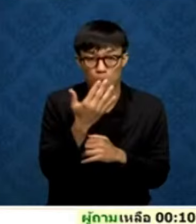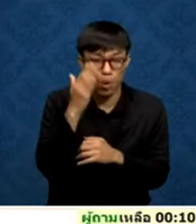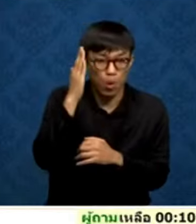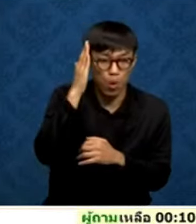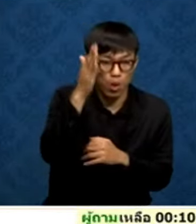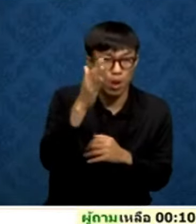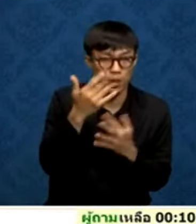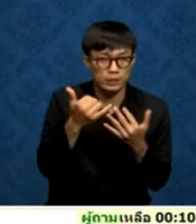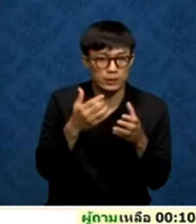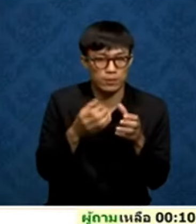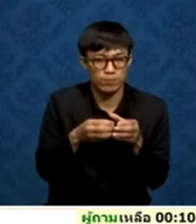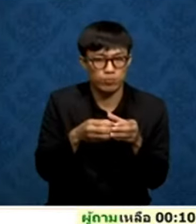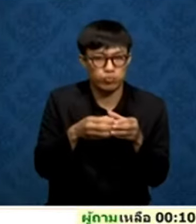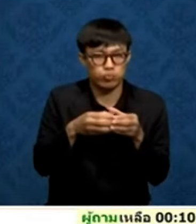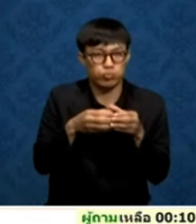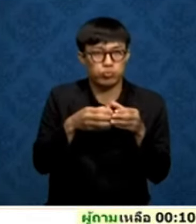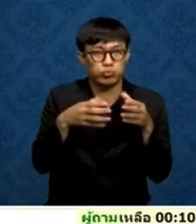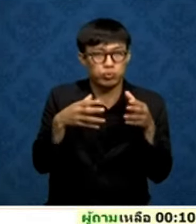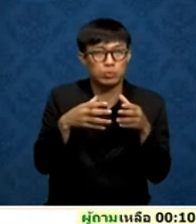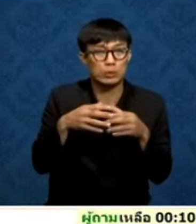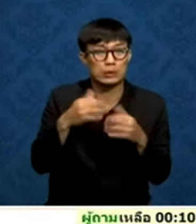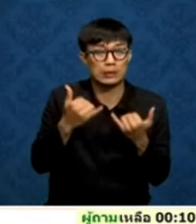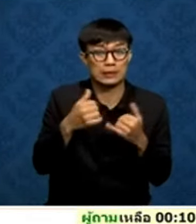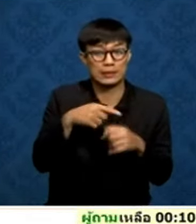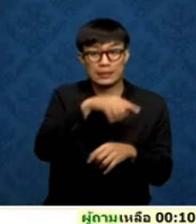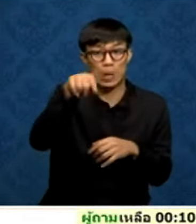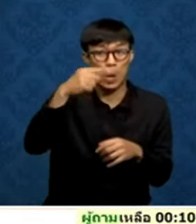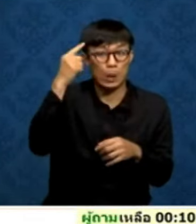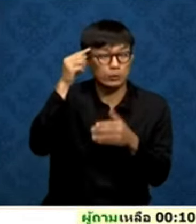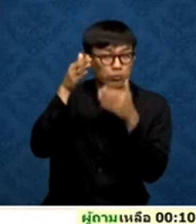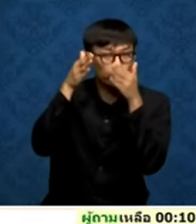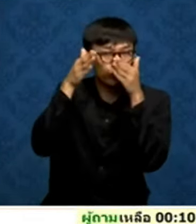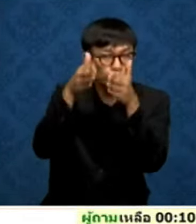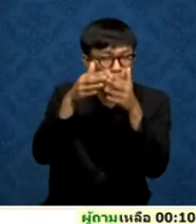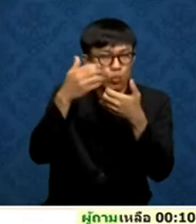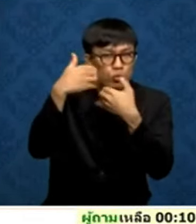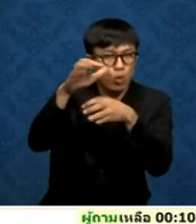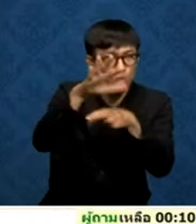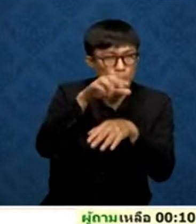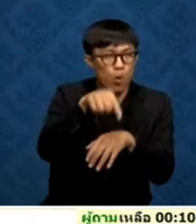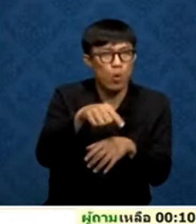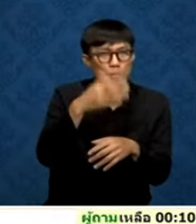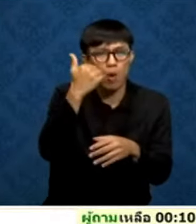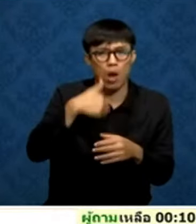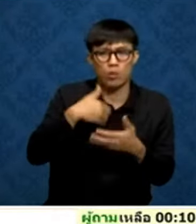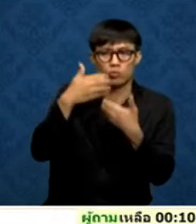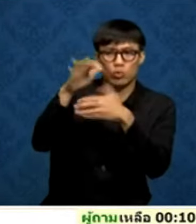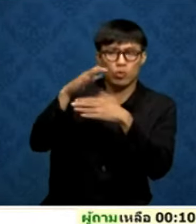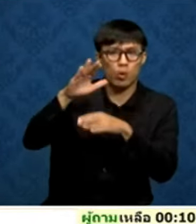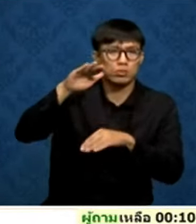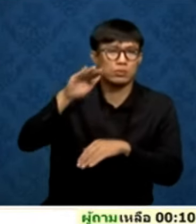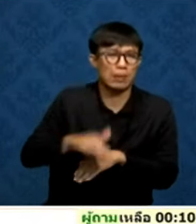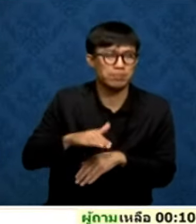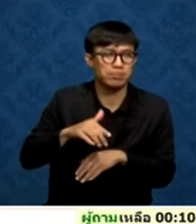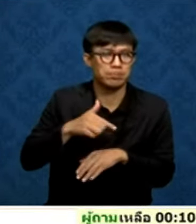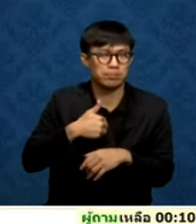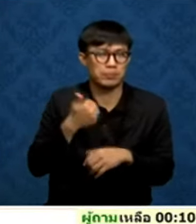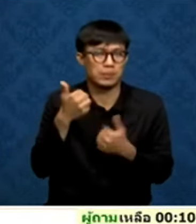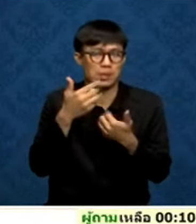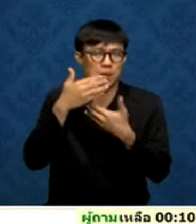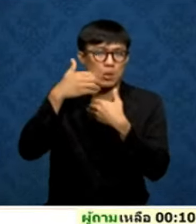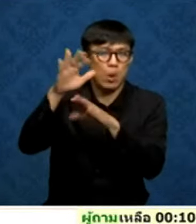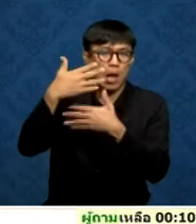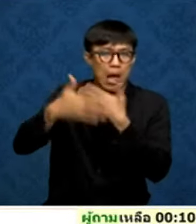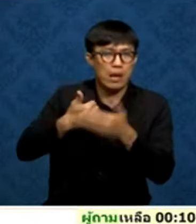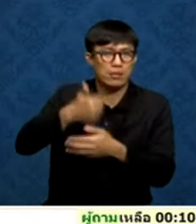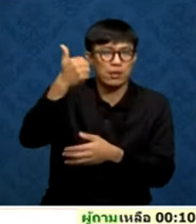าดใหญ่ผมเชื่อว่าทุกคนมุ่งไปสู่ตลาดการส่งออกเพื่อมาชดเชยการส่งออกที่เราต่ำดังนั้นเราเห็นว่ายอดการส่งออกเราก็ยังต่ำอยู่ในเวล